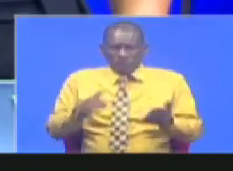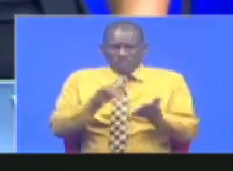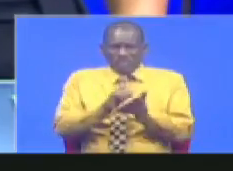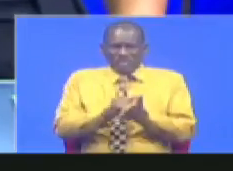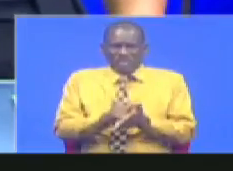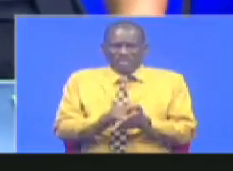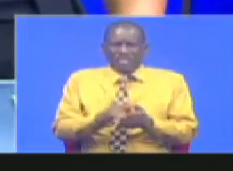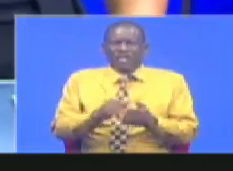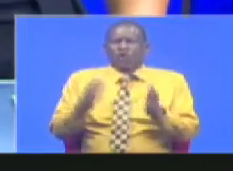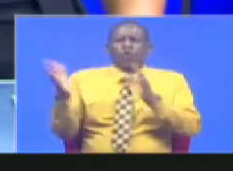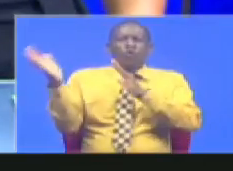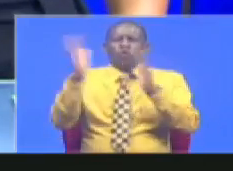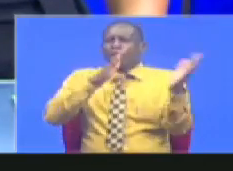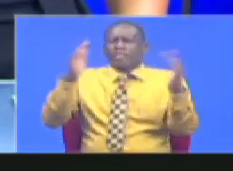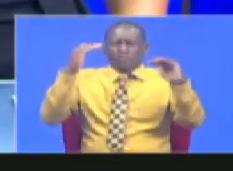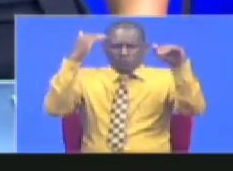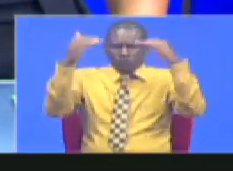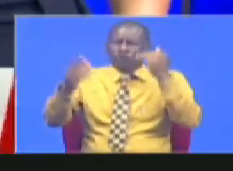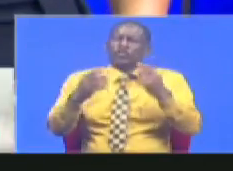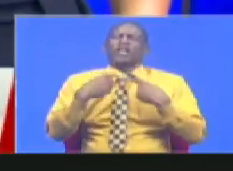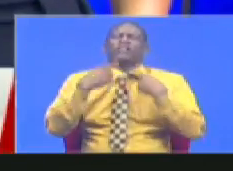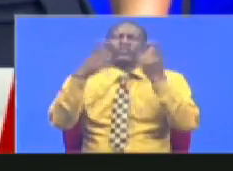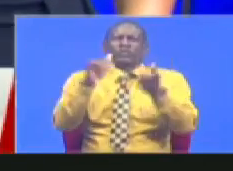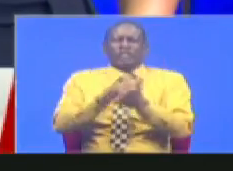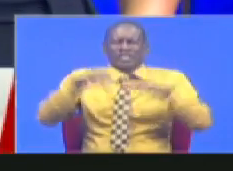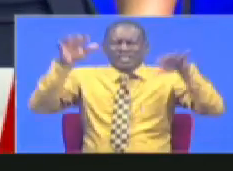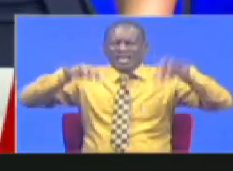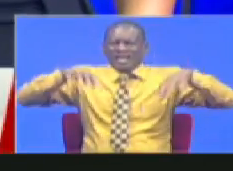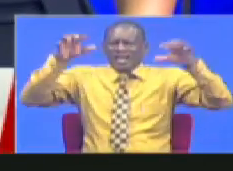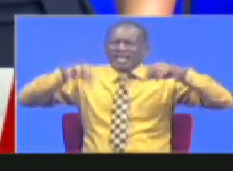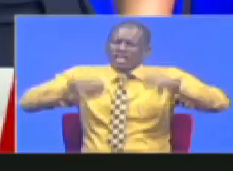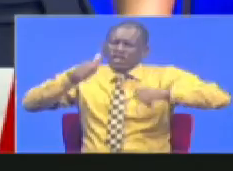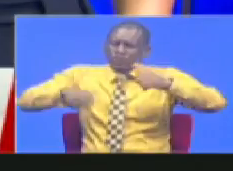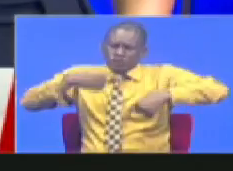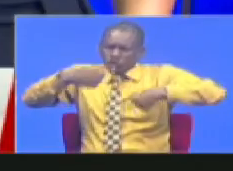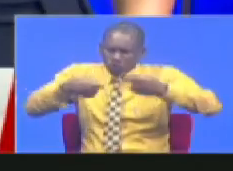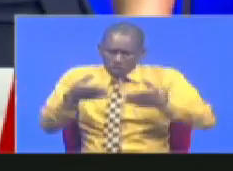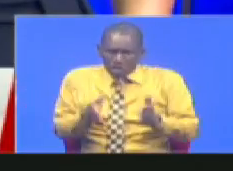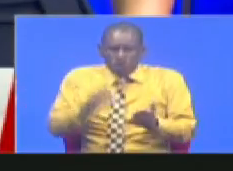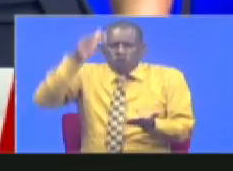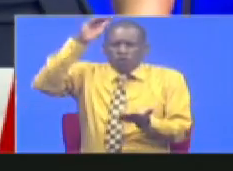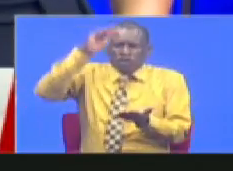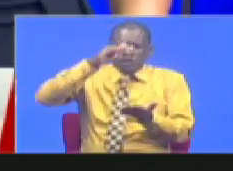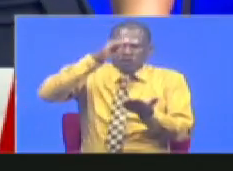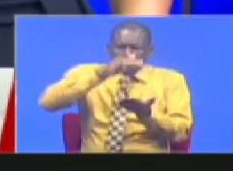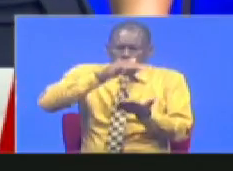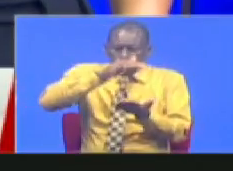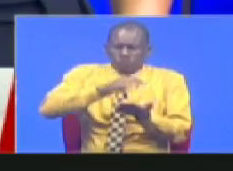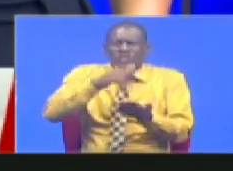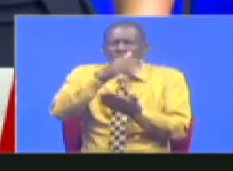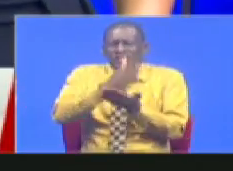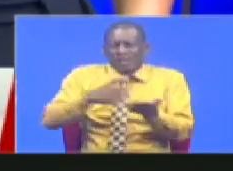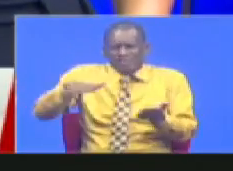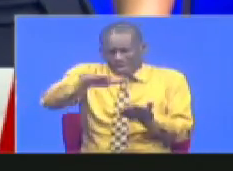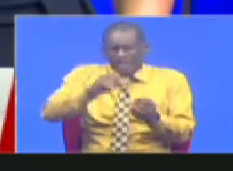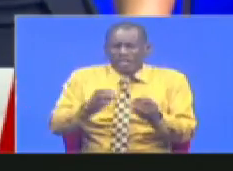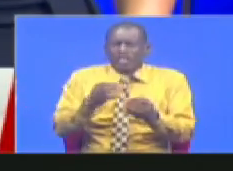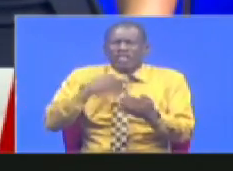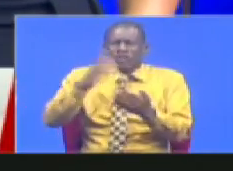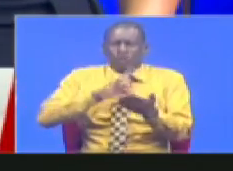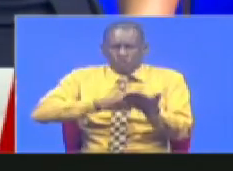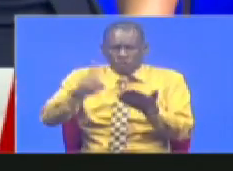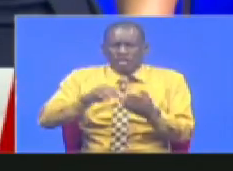Mtabiri wa hali ya hewa ametangaza kwamba mvua kubwa inayonyesha itapungua katika maeneo kadhaa katika wiki moja ijayo. Mwandishi wetu Leila